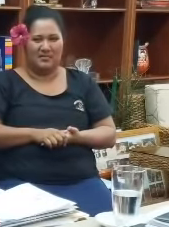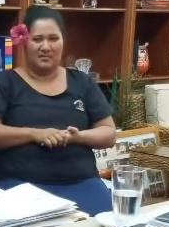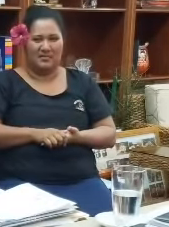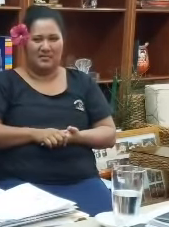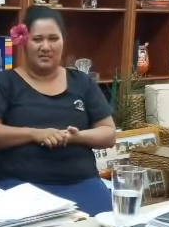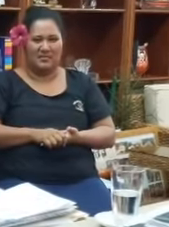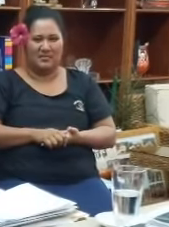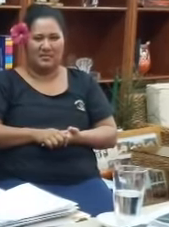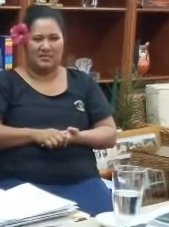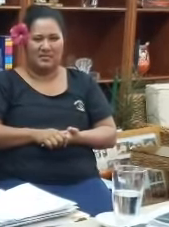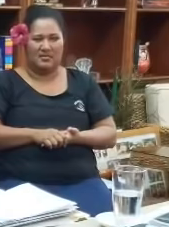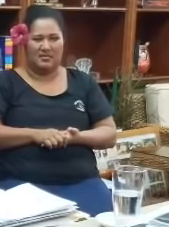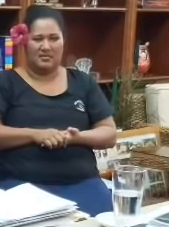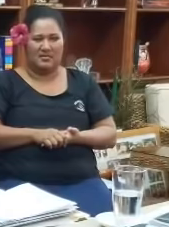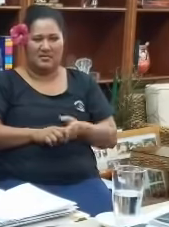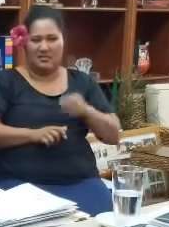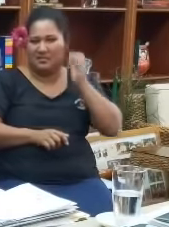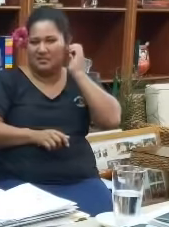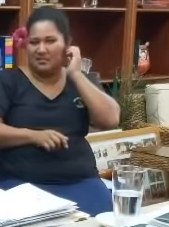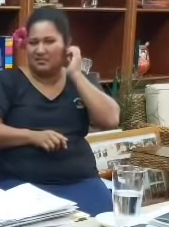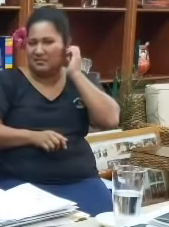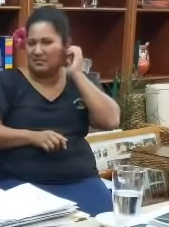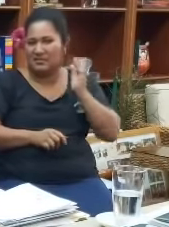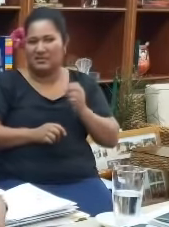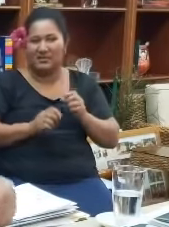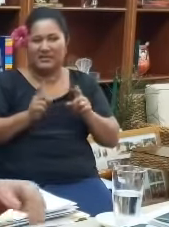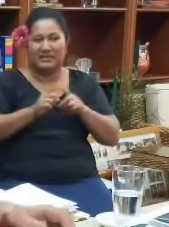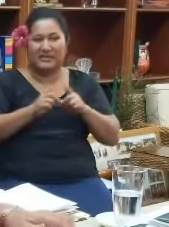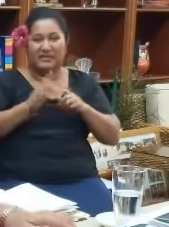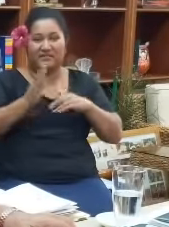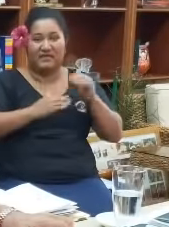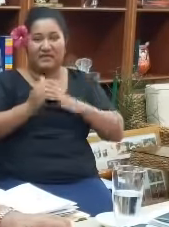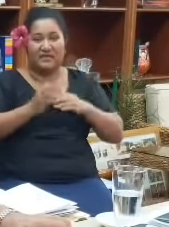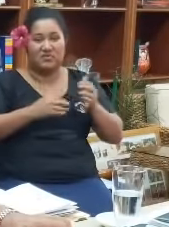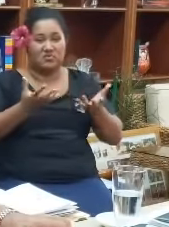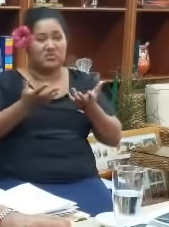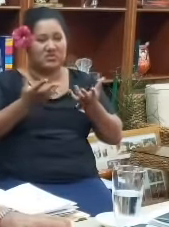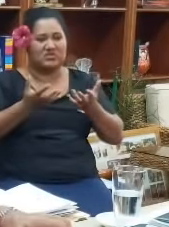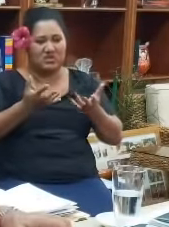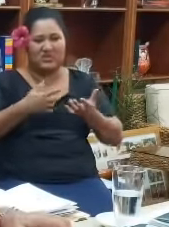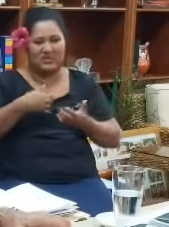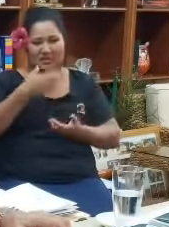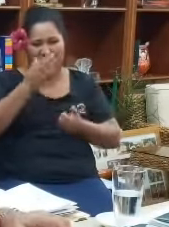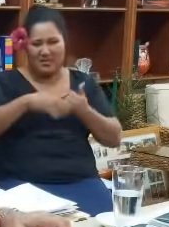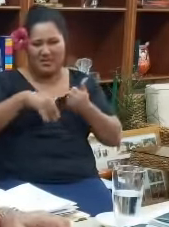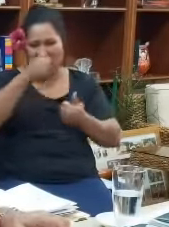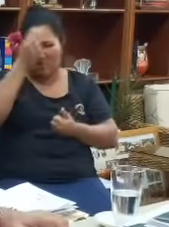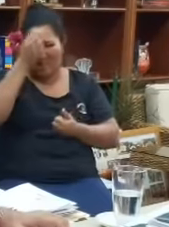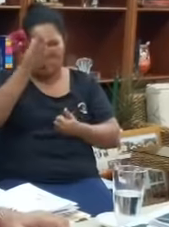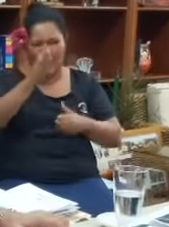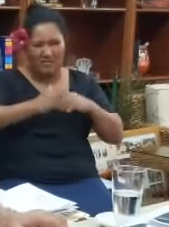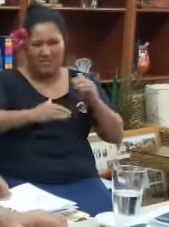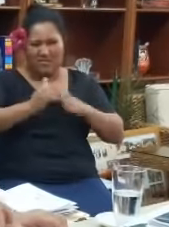fale apu. O som kuka im kwale lo afa u som kuka yal tane tunna